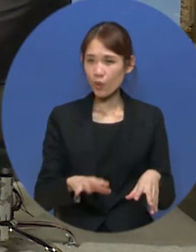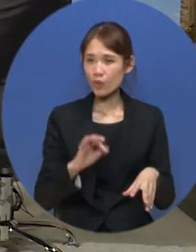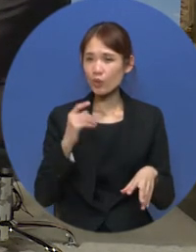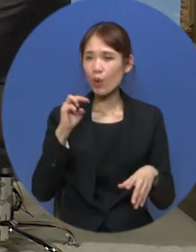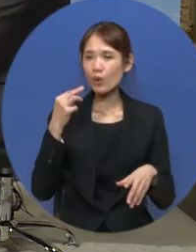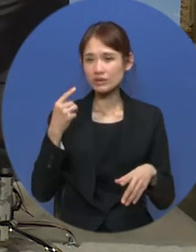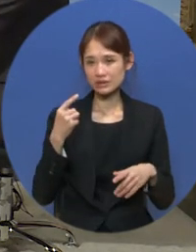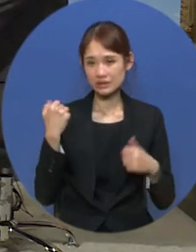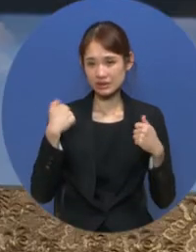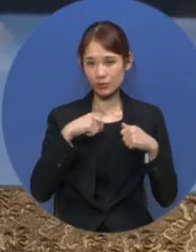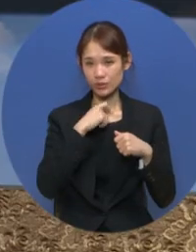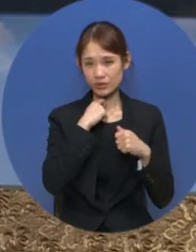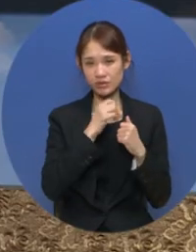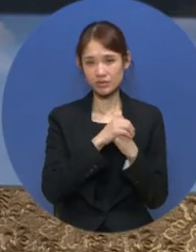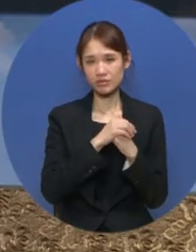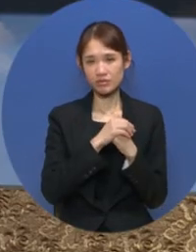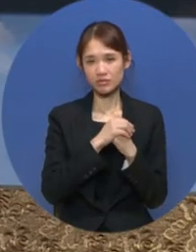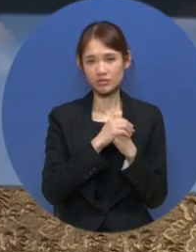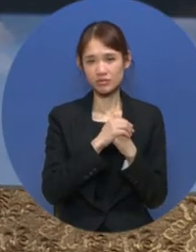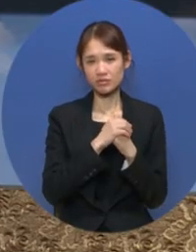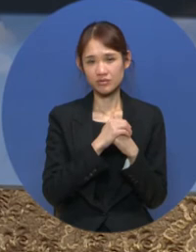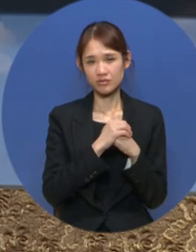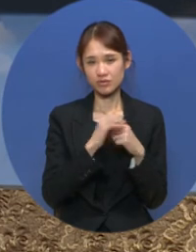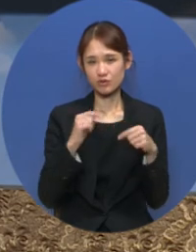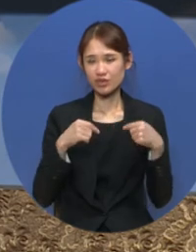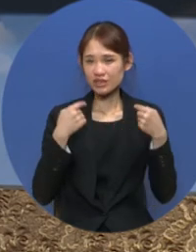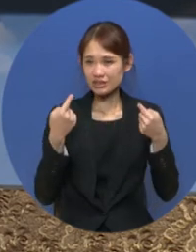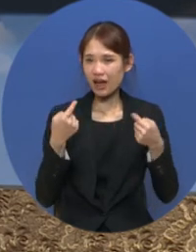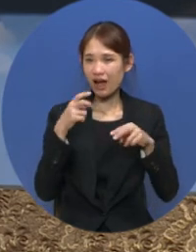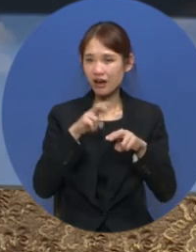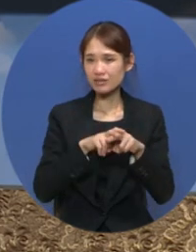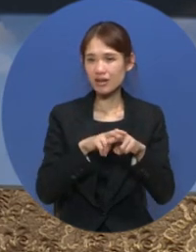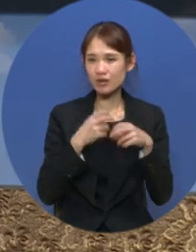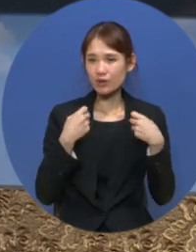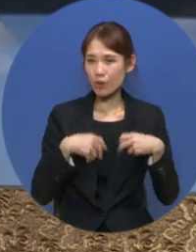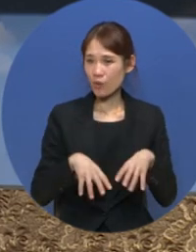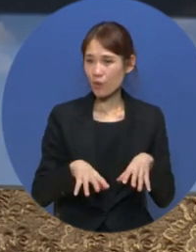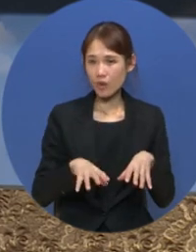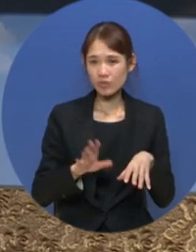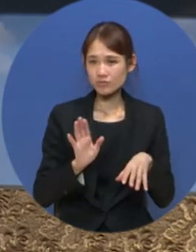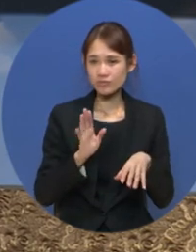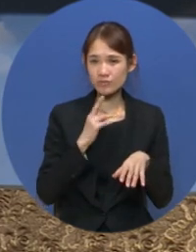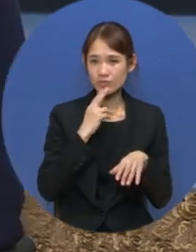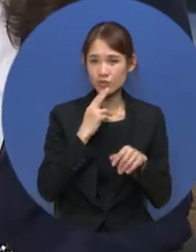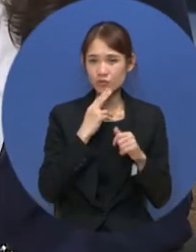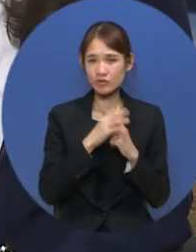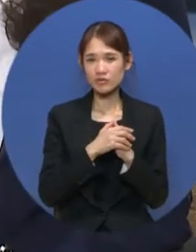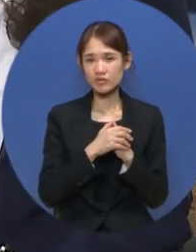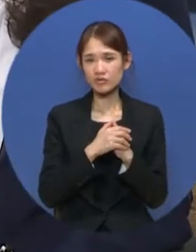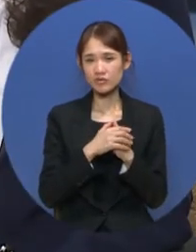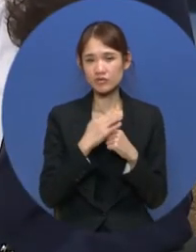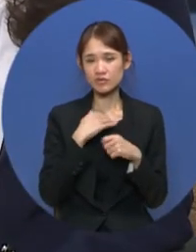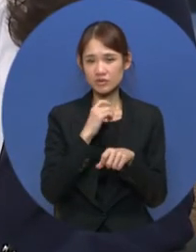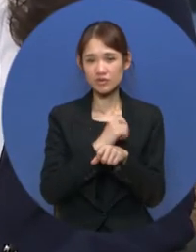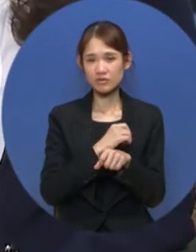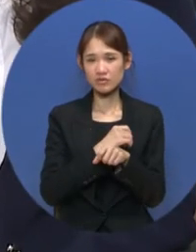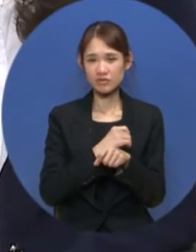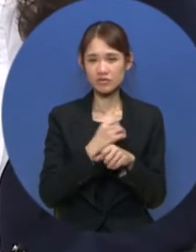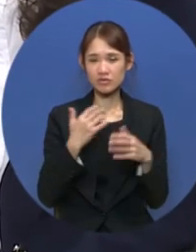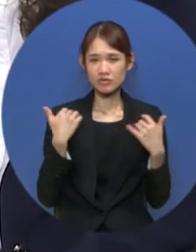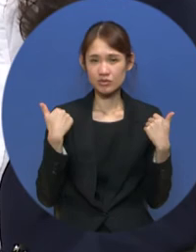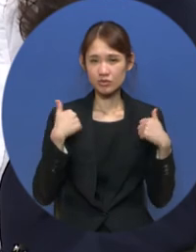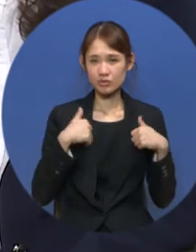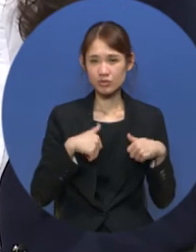하시는 분들이 계세요. 네. 근데 우리 사실상 이렇게 휠체어 앉아서 롱코트를 입을 수는 불편하죠. 그리고 없거든요. 저도 그